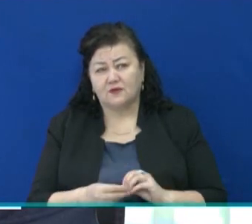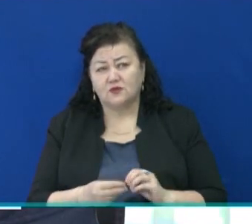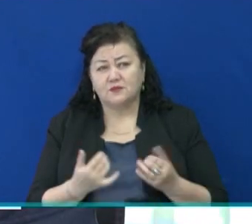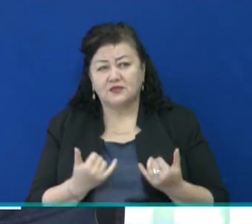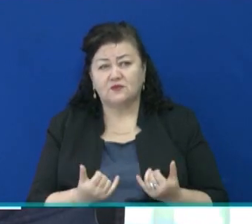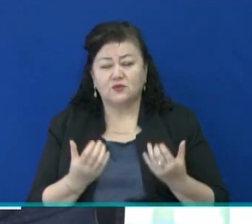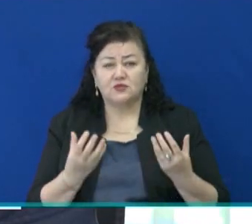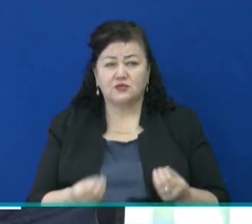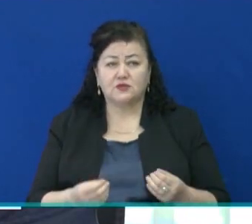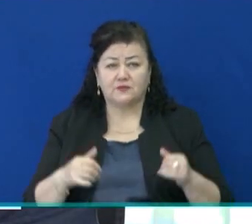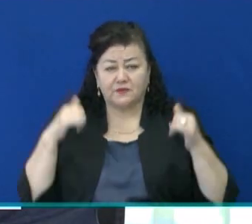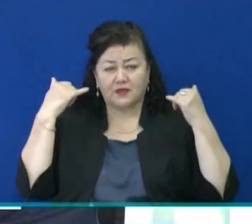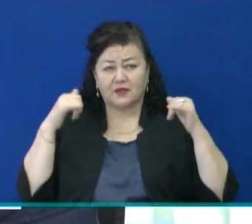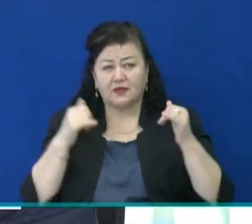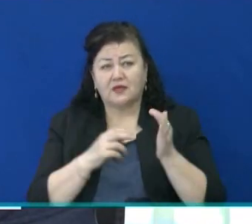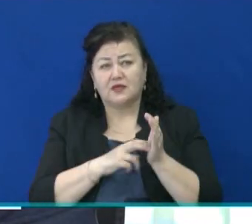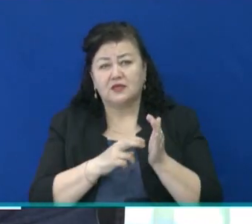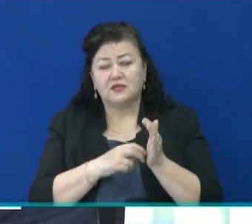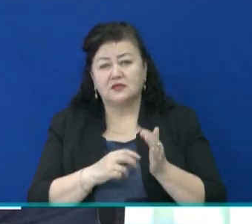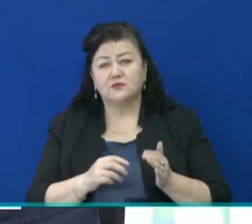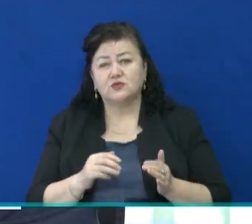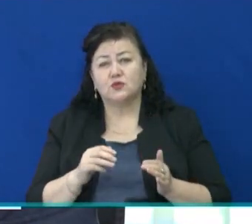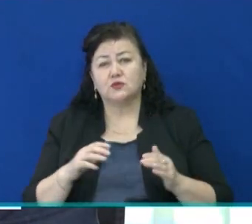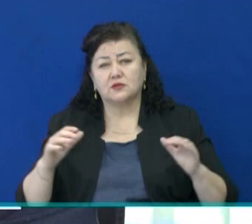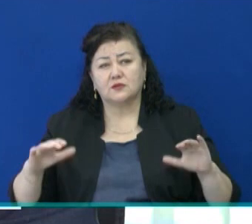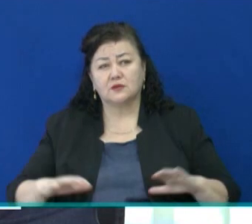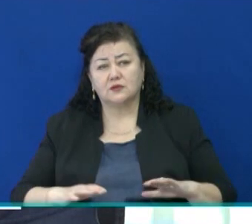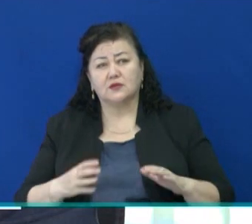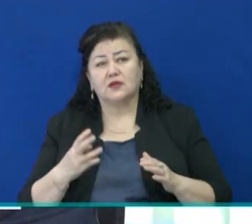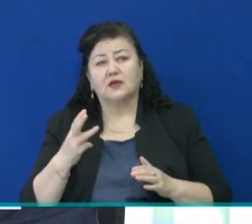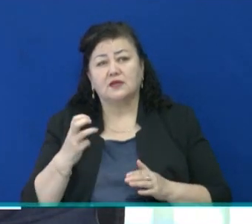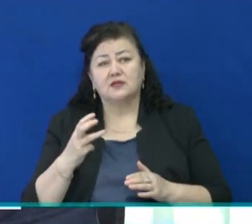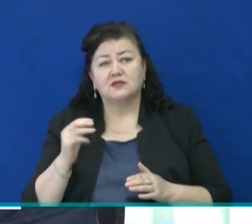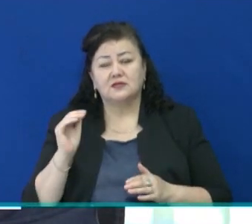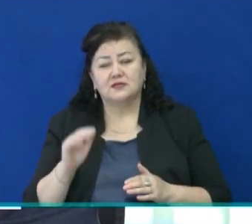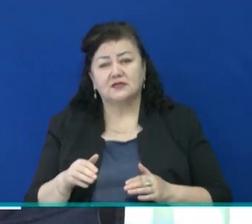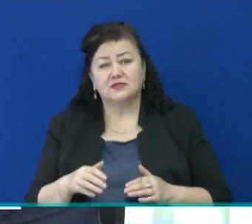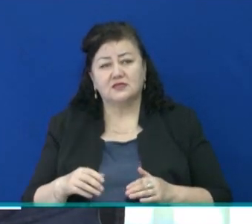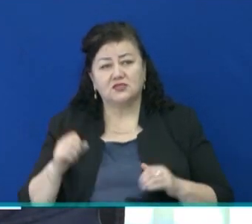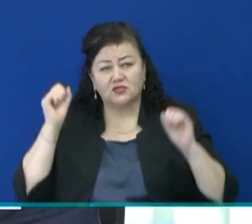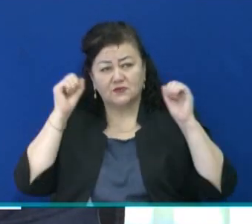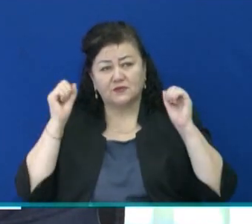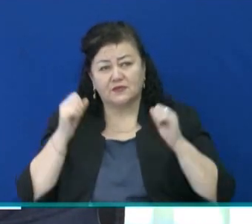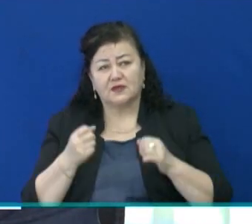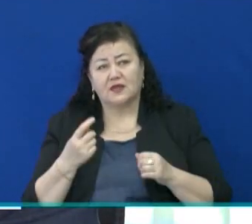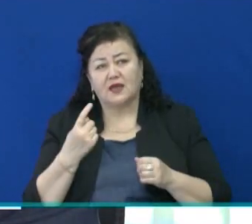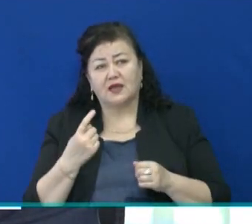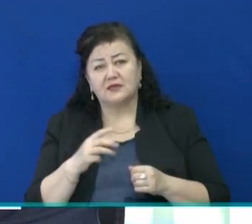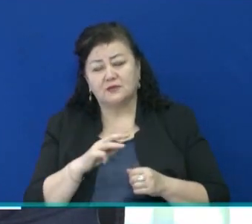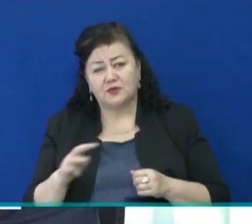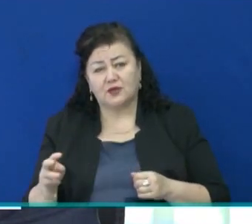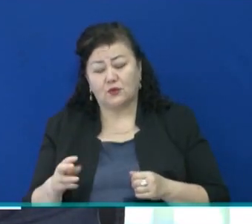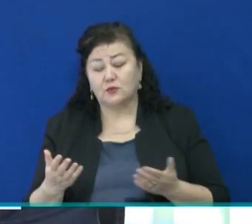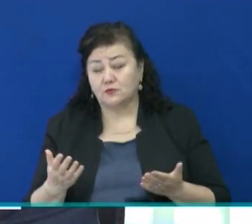уақытта ірі қара мөлшері 700 мыңнан астам, жылқы 300 мыңнан астам, ұсақ мал 1,100 бастан астам.